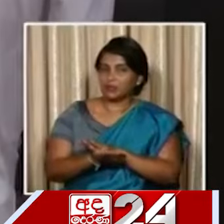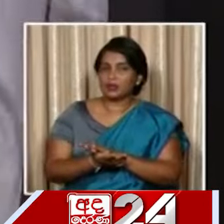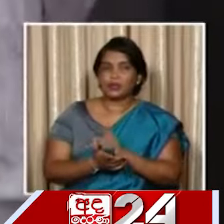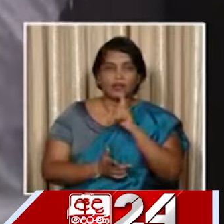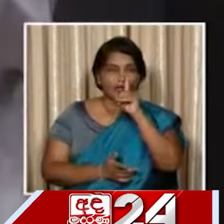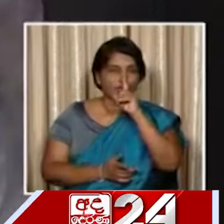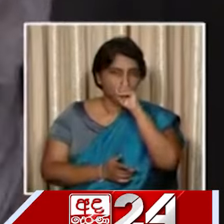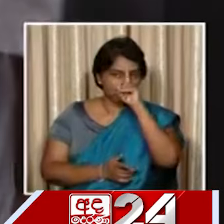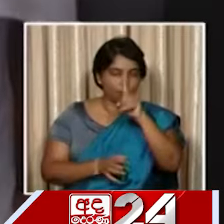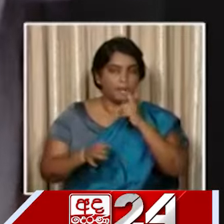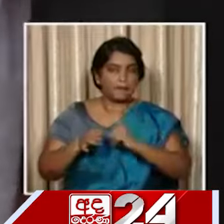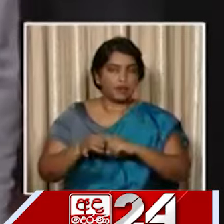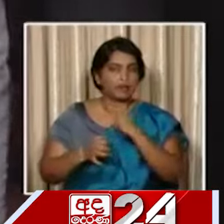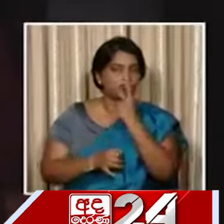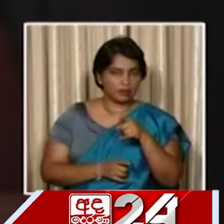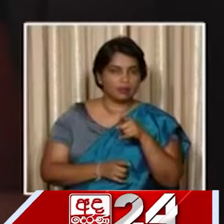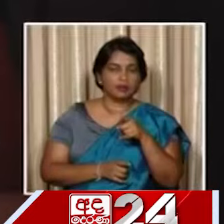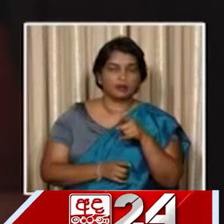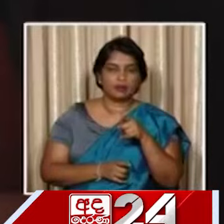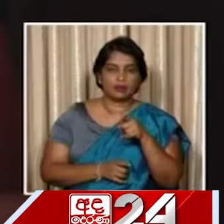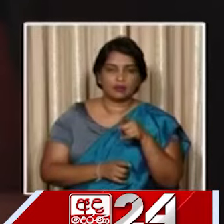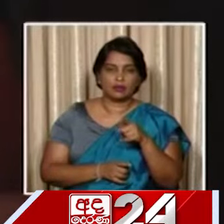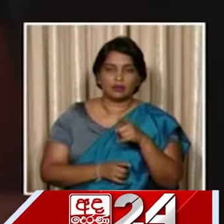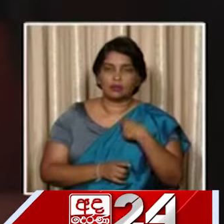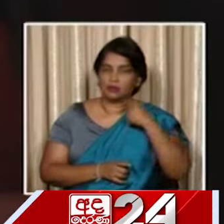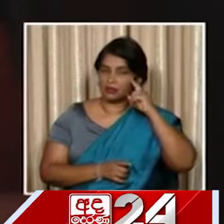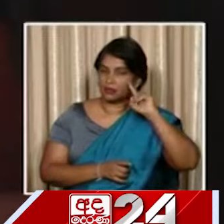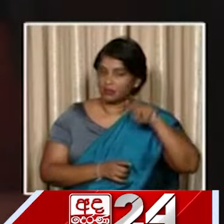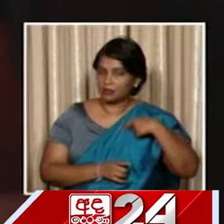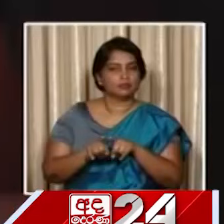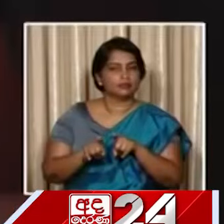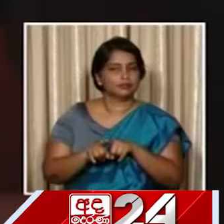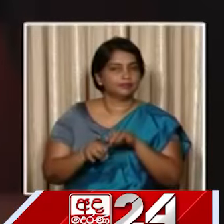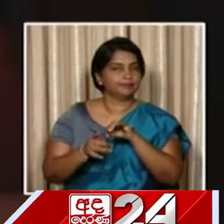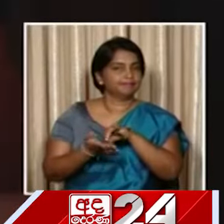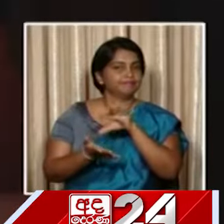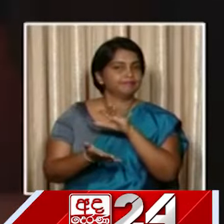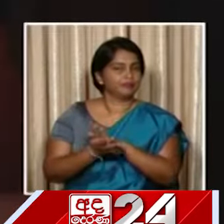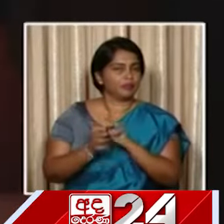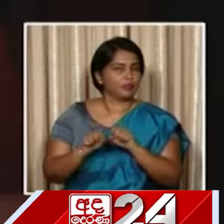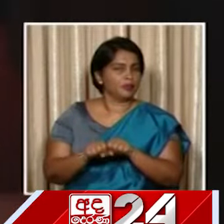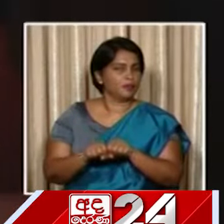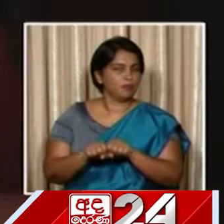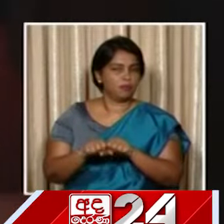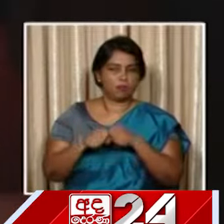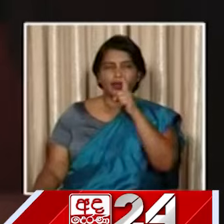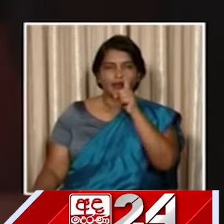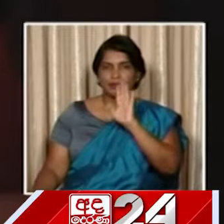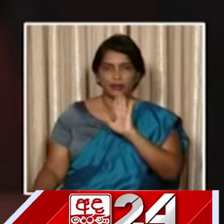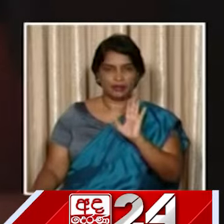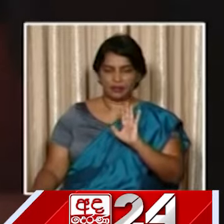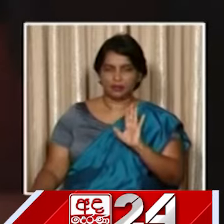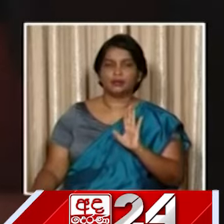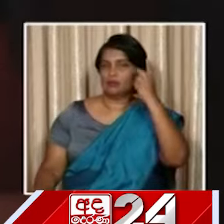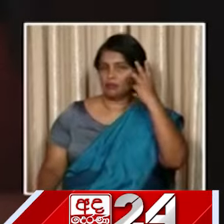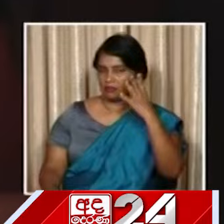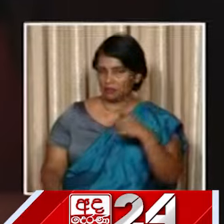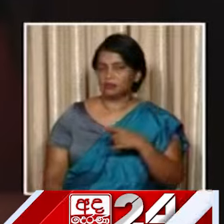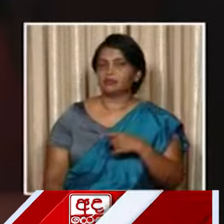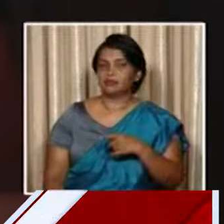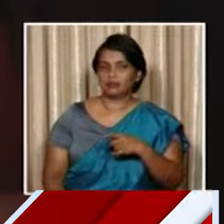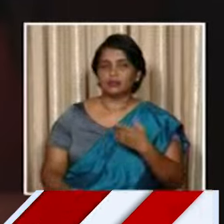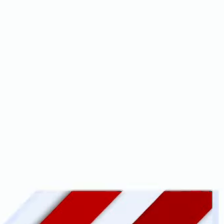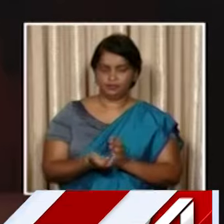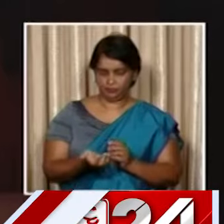Ekasatiak to Prashna Dekagani Seamava, Hitamatame Seamava, Ullangane Karana Kriya Damian. ගණනාවක් ඒක